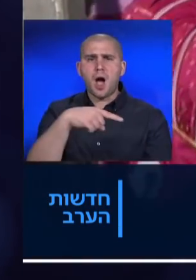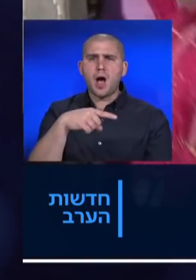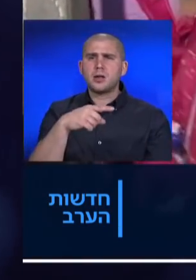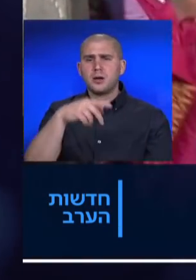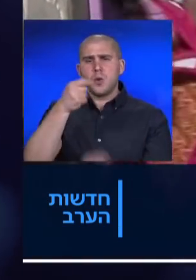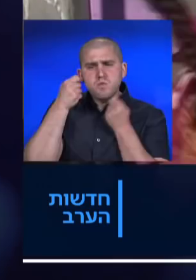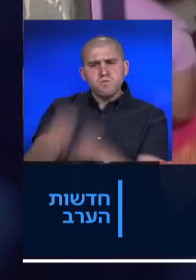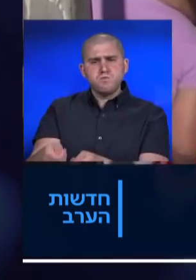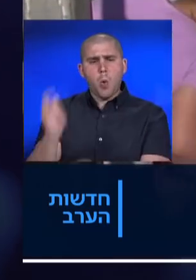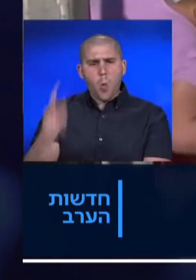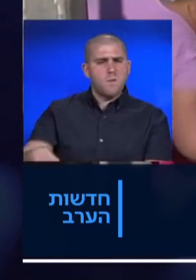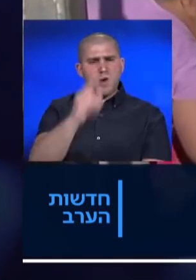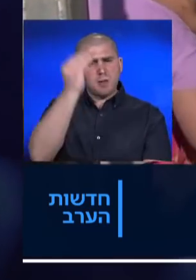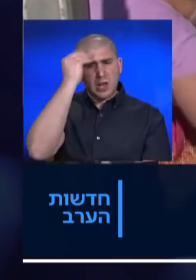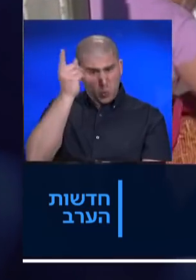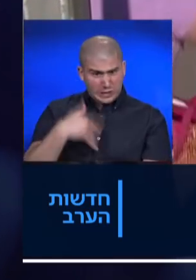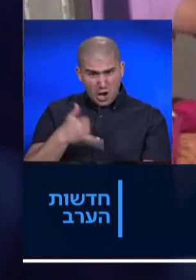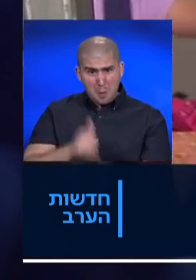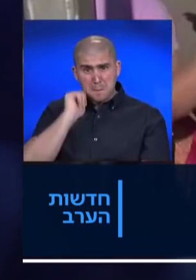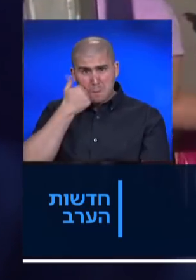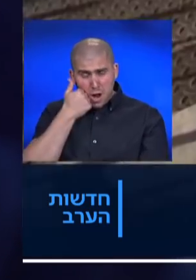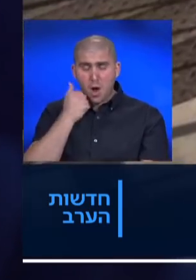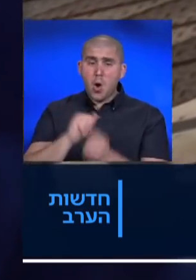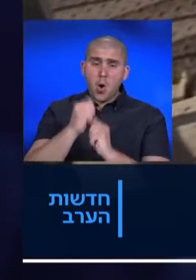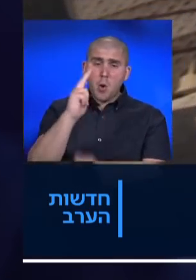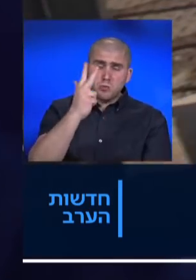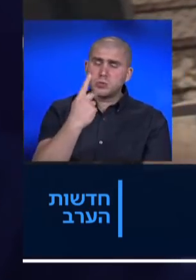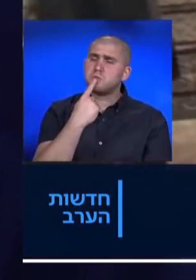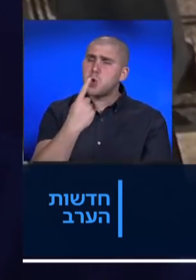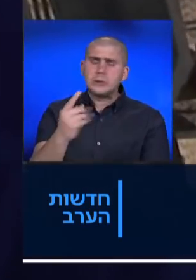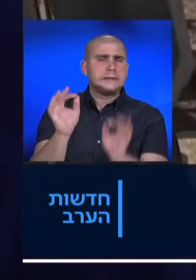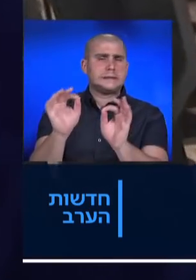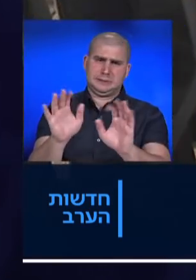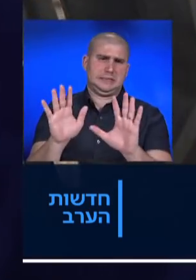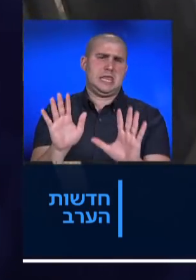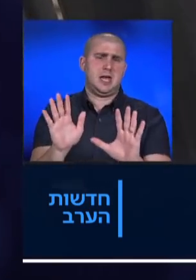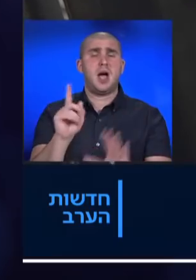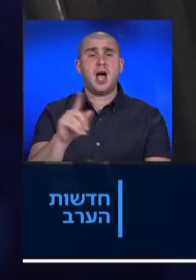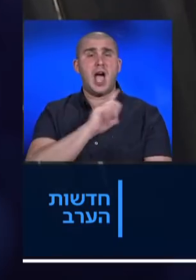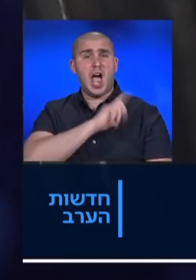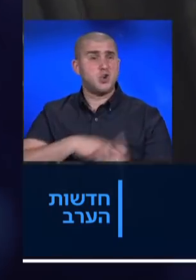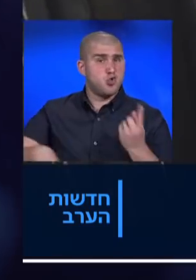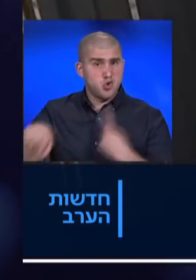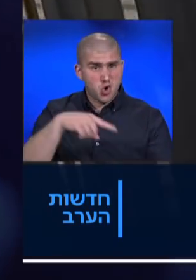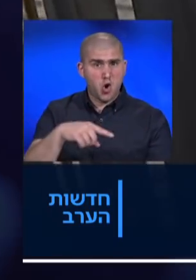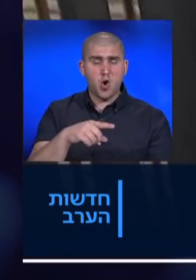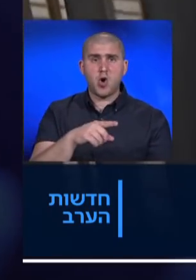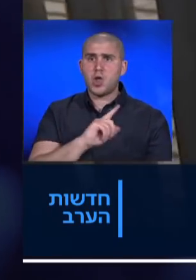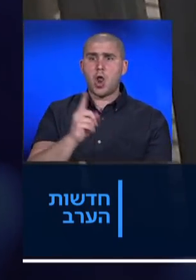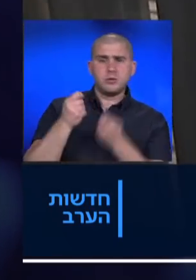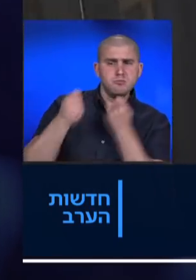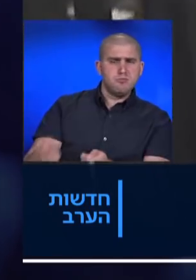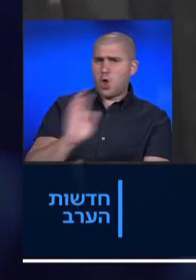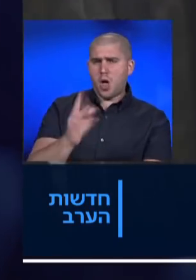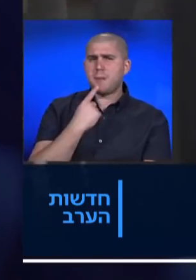רוצה היום, אתה רוצה מחר, אתה רוצה ביום שלישי, זה בסדר. הרשויות, לא חייבנו אותם, אמרנו לרשויות